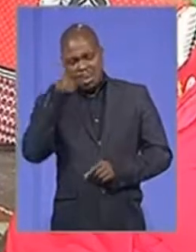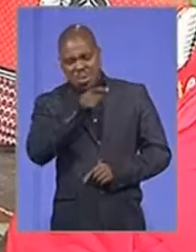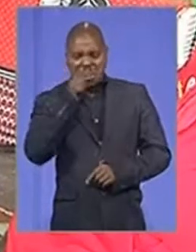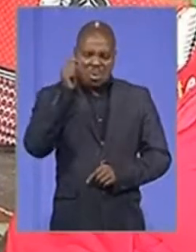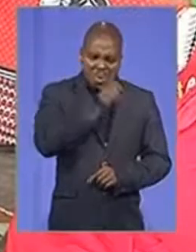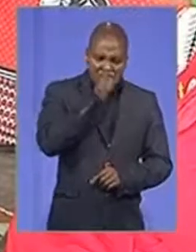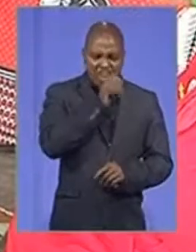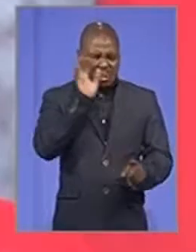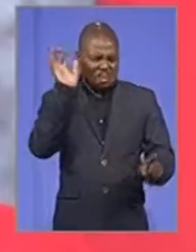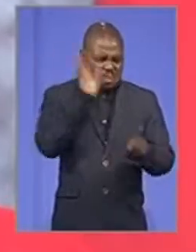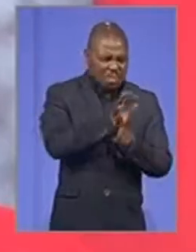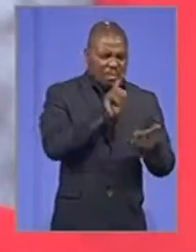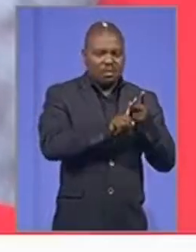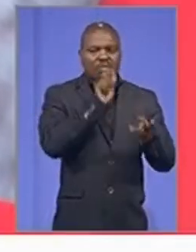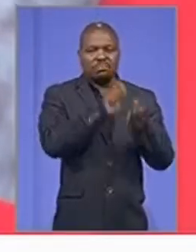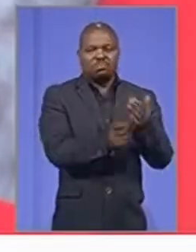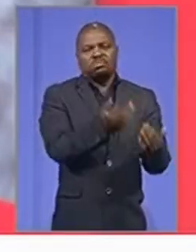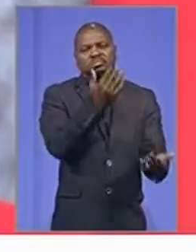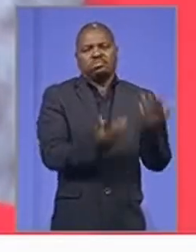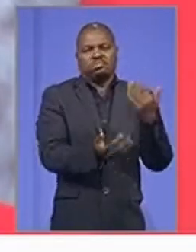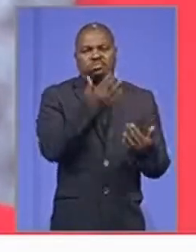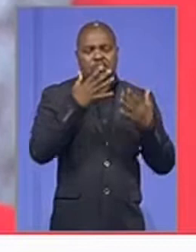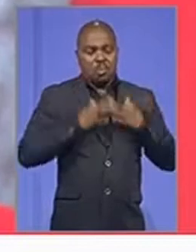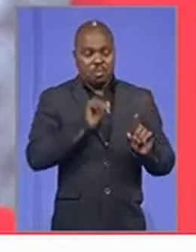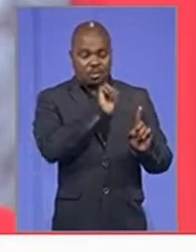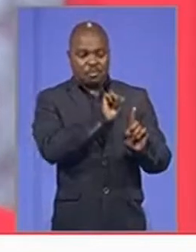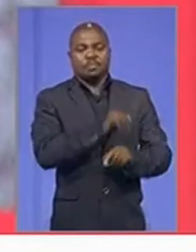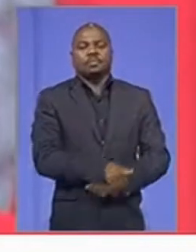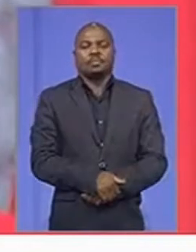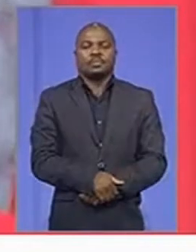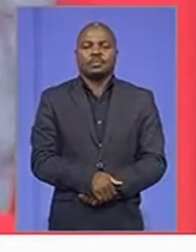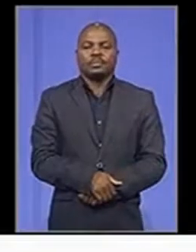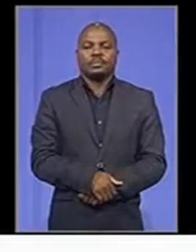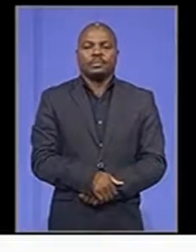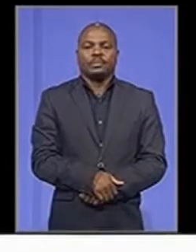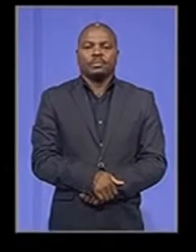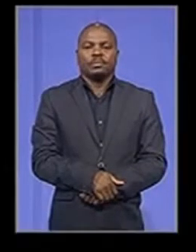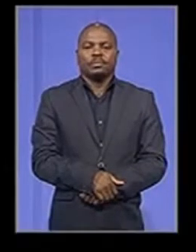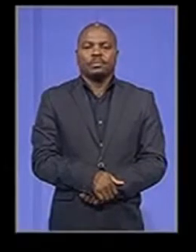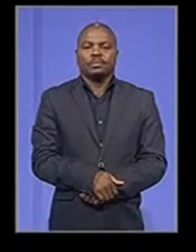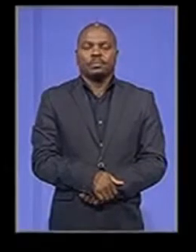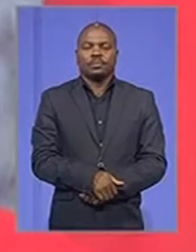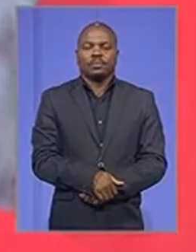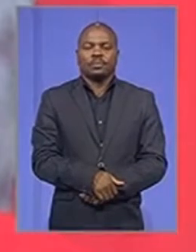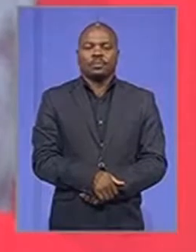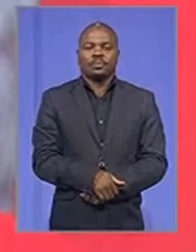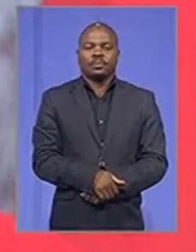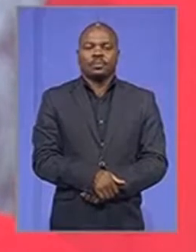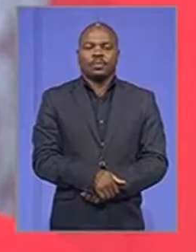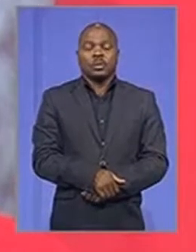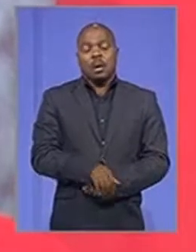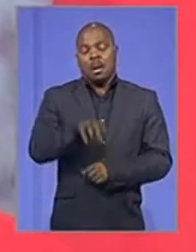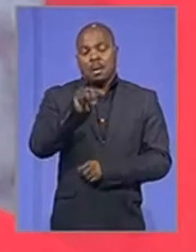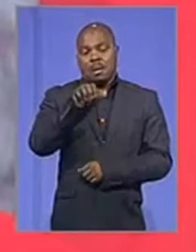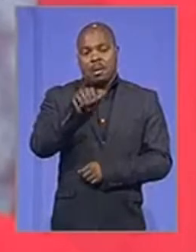Go ntishanisa loko ni mu vonile gogo loyi a va ni rhumelela a swi ni khomanga kahle leswi nga ni humelela. Alice